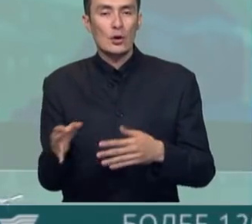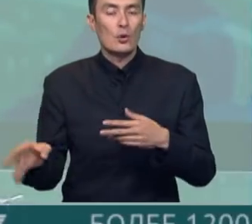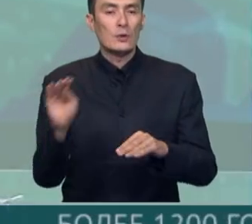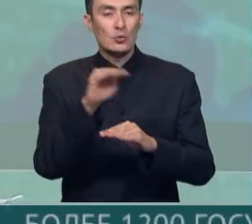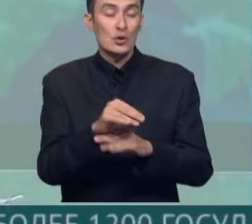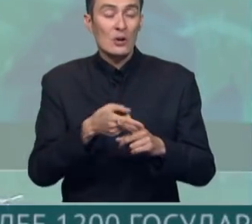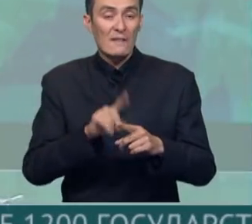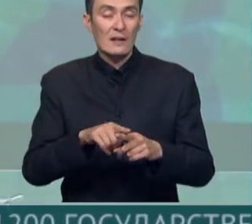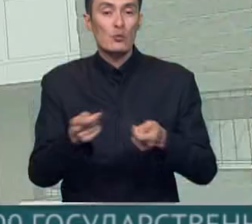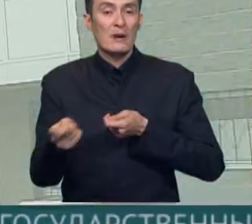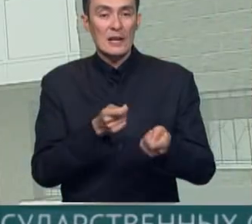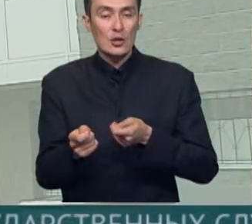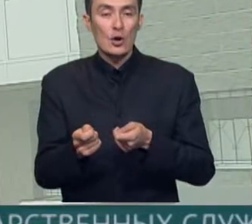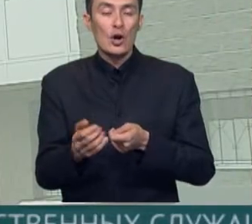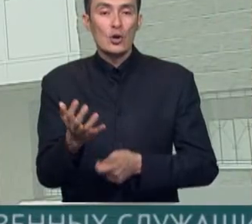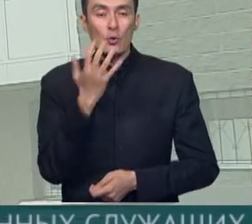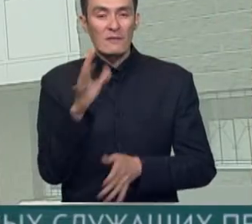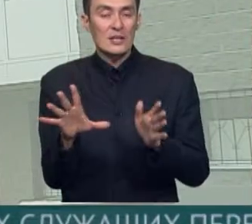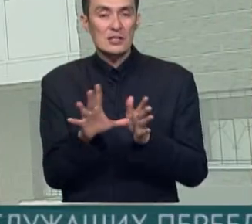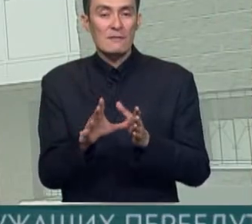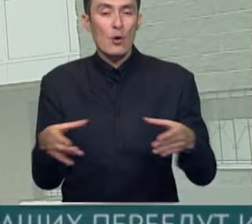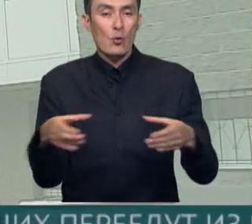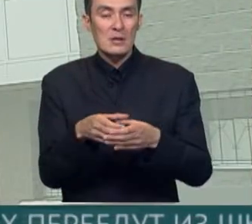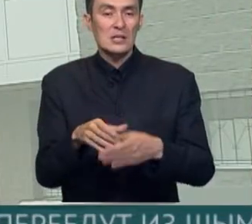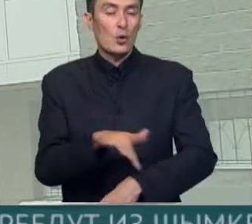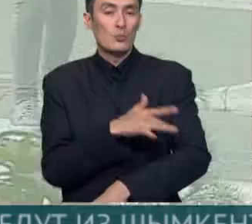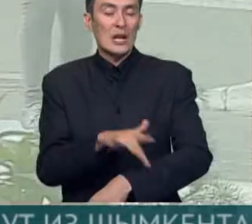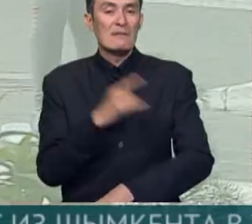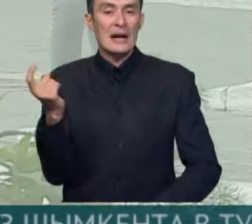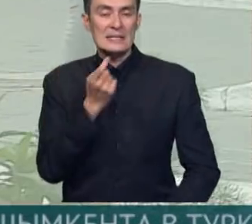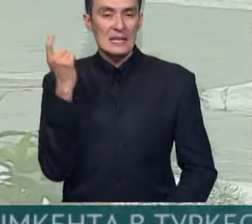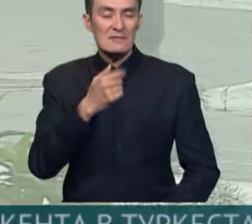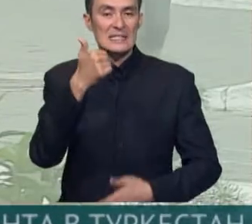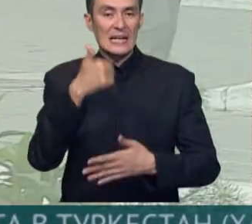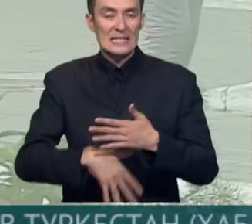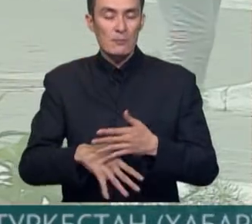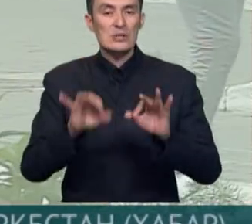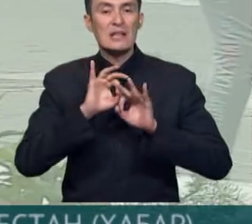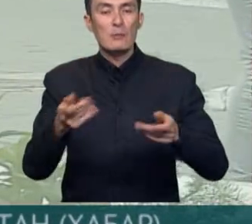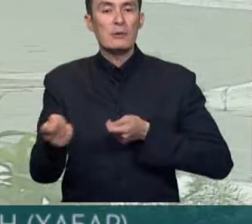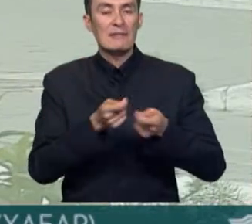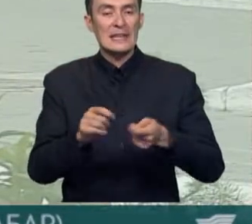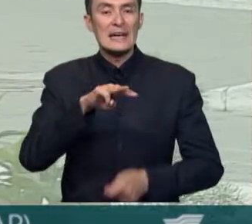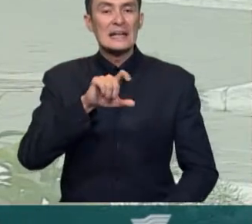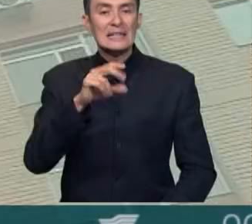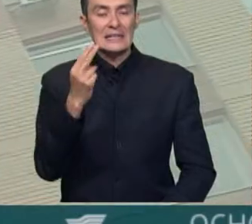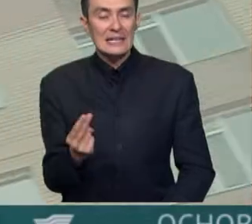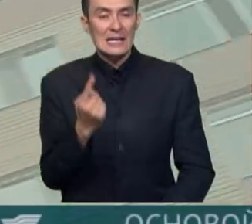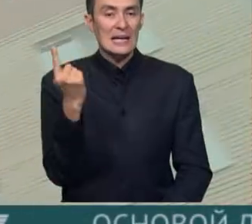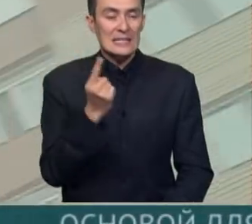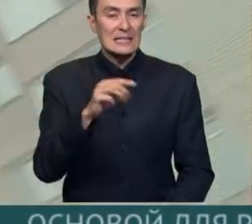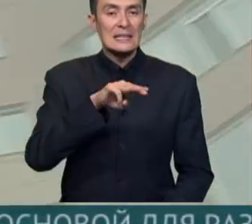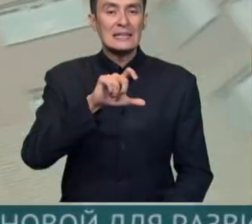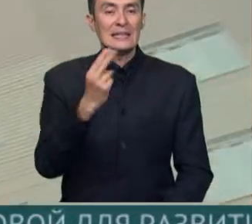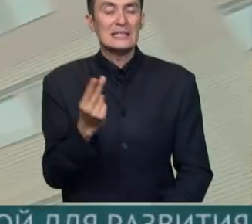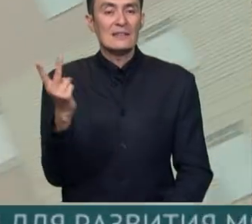подключению, заявляют в управлении топливно-энергетического комплекса и коммунального хозяйства столицы. По словам руководителя управления, на ТЭЦ-1